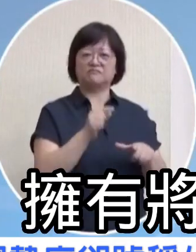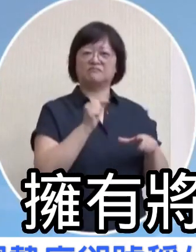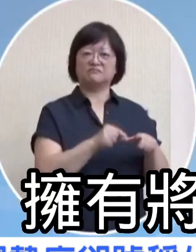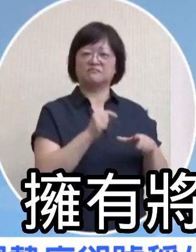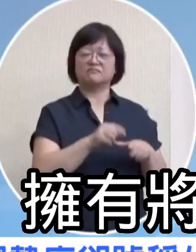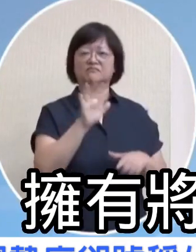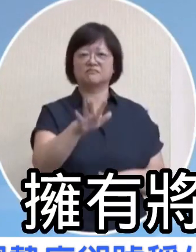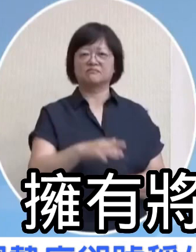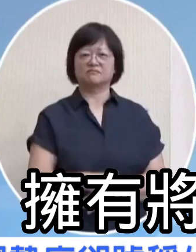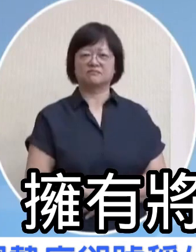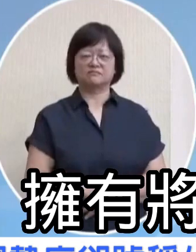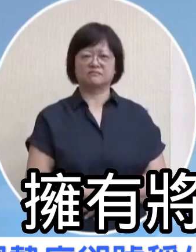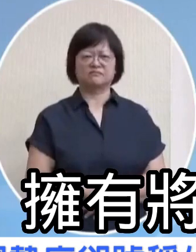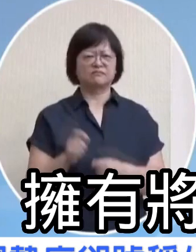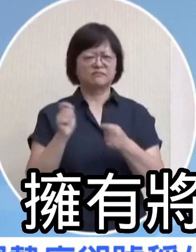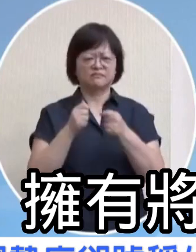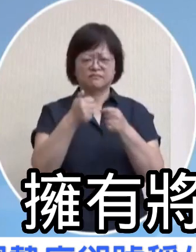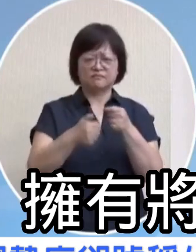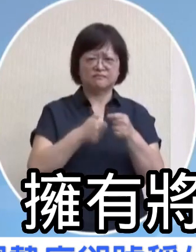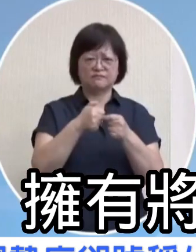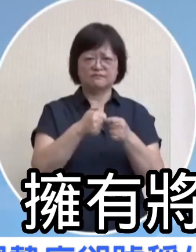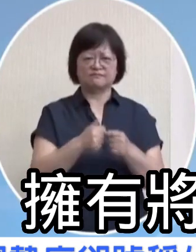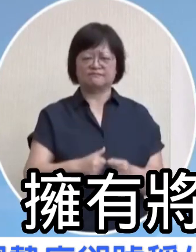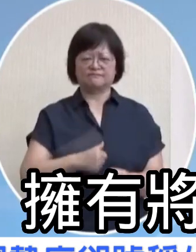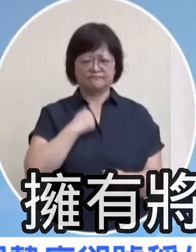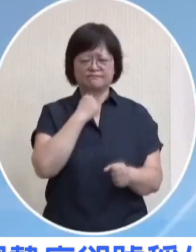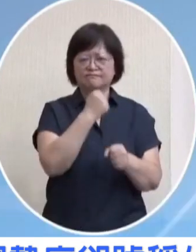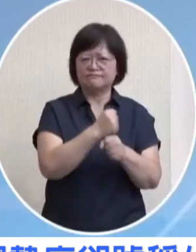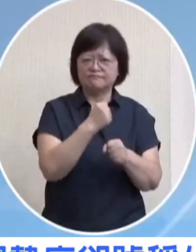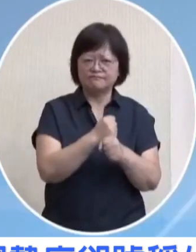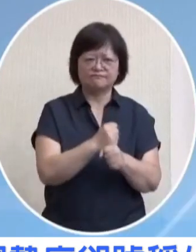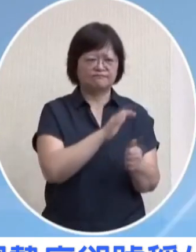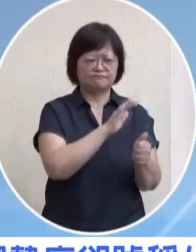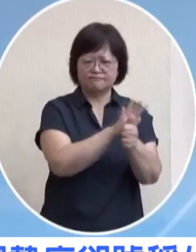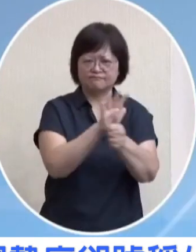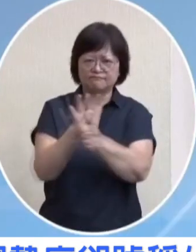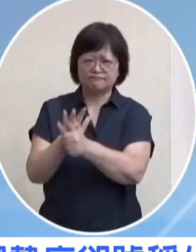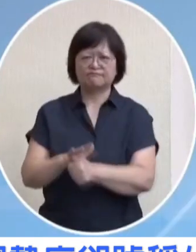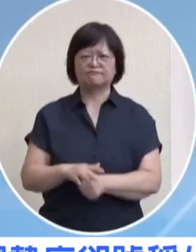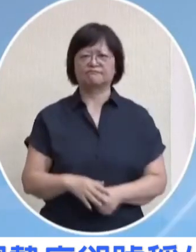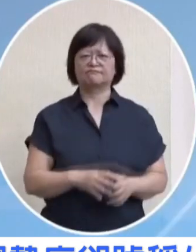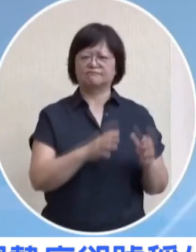将近50年实务经验的企业家。